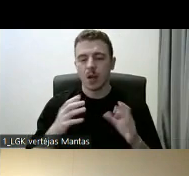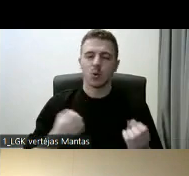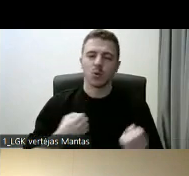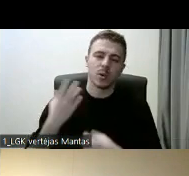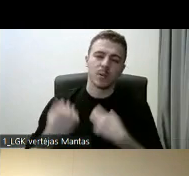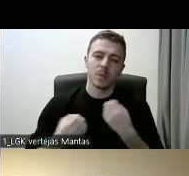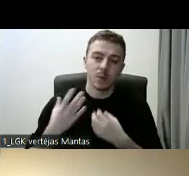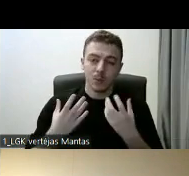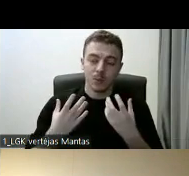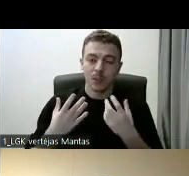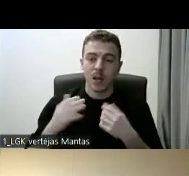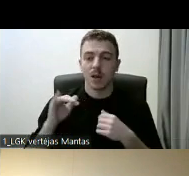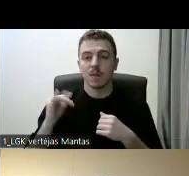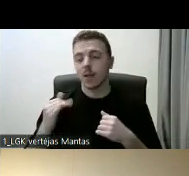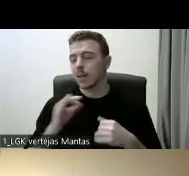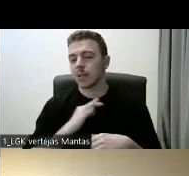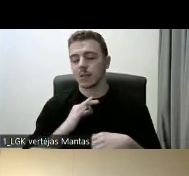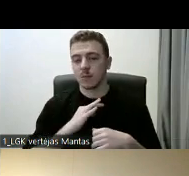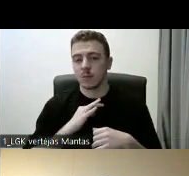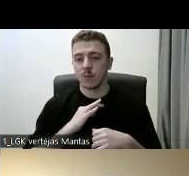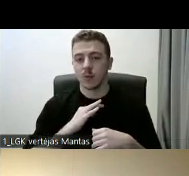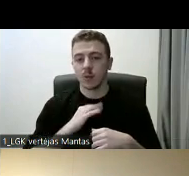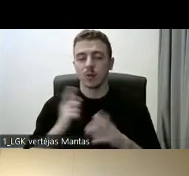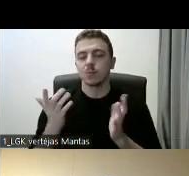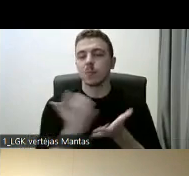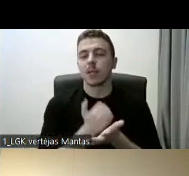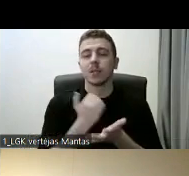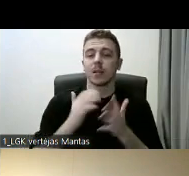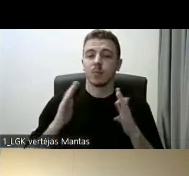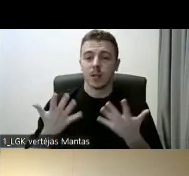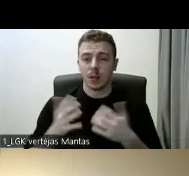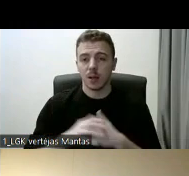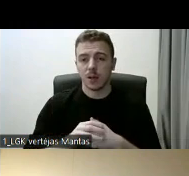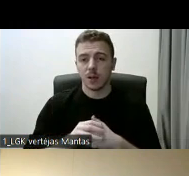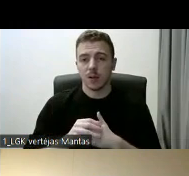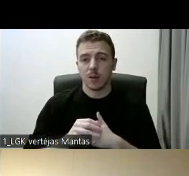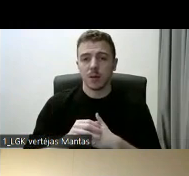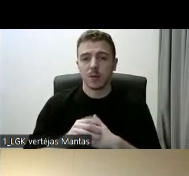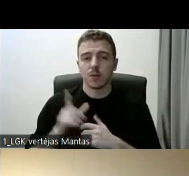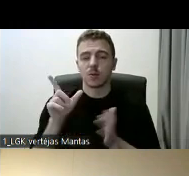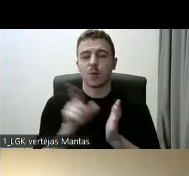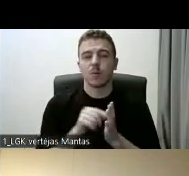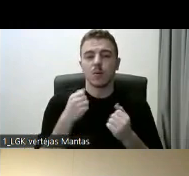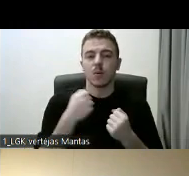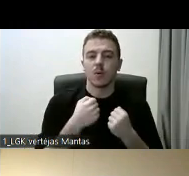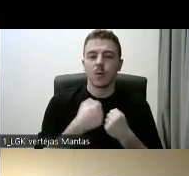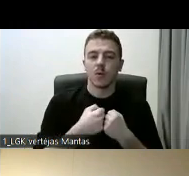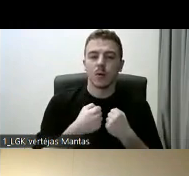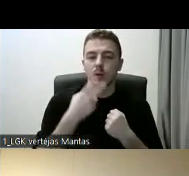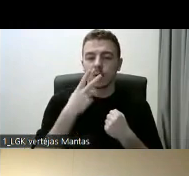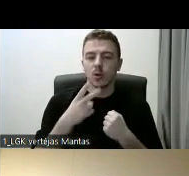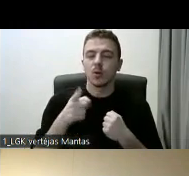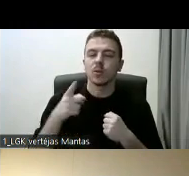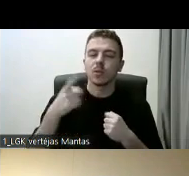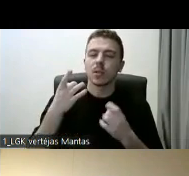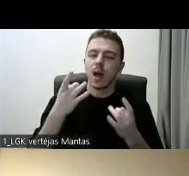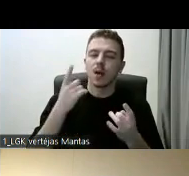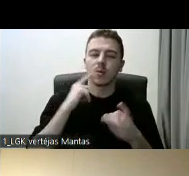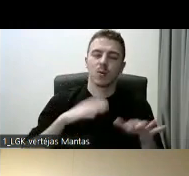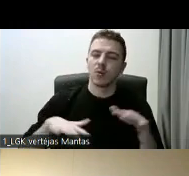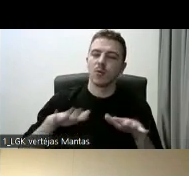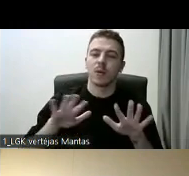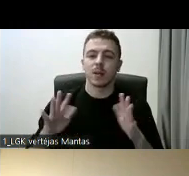ar vertimas, nesvarbu, ką dar pasirinkate. Jūs turite pagalvoti, ką jūs dar tokio norėtumėte nuveikti,